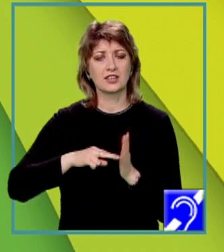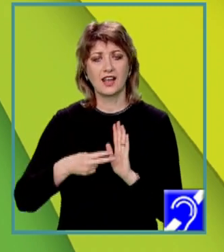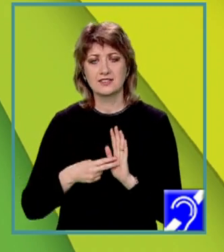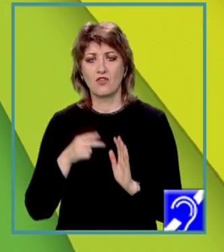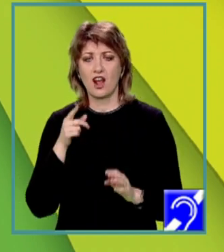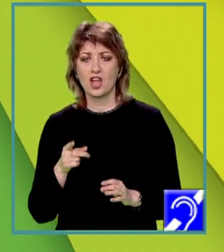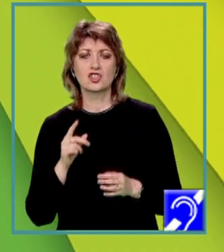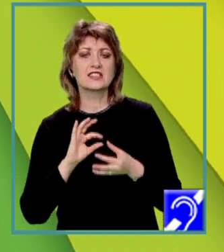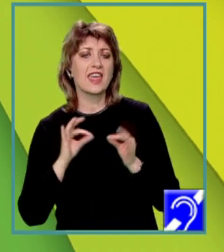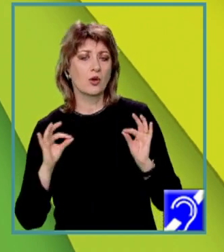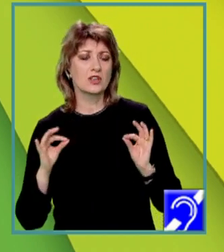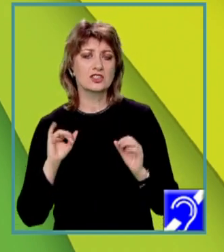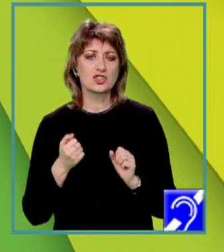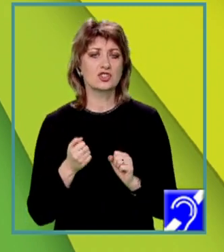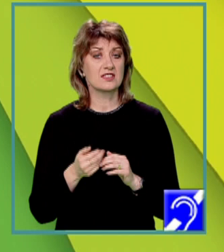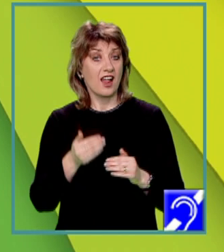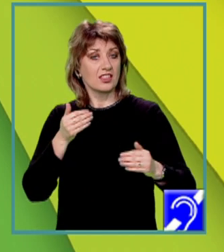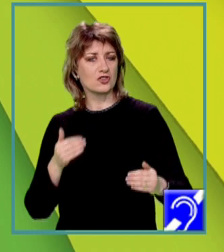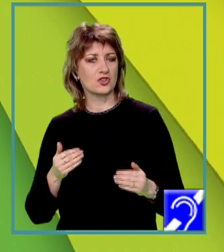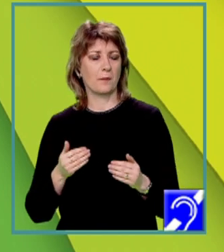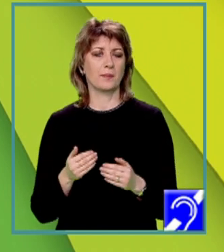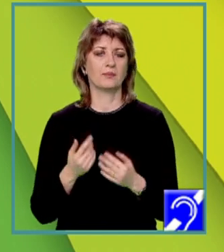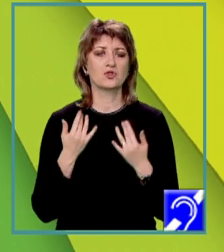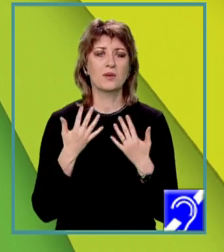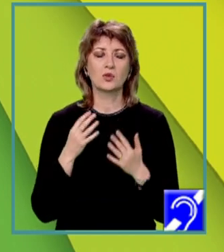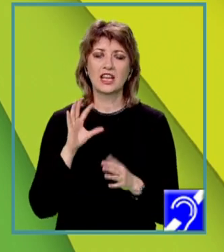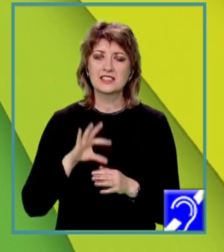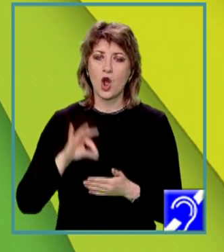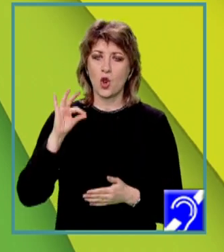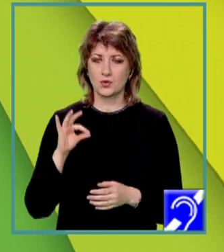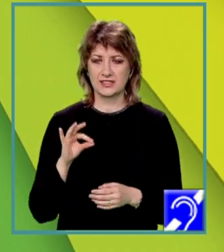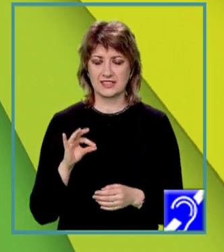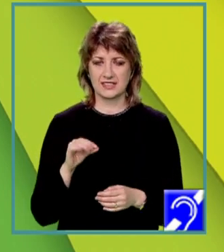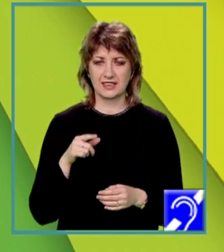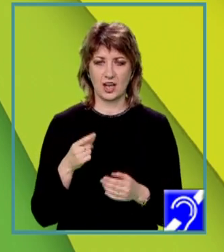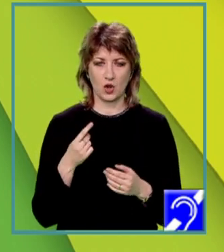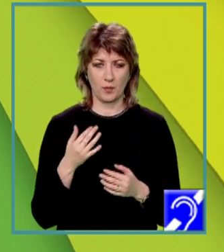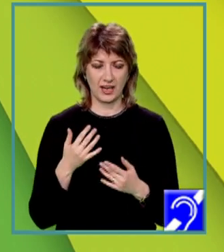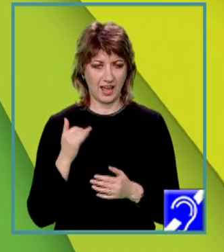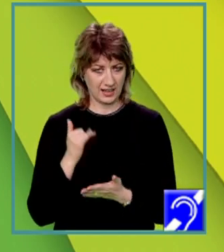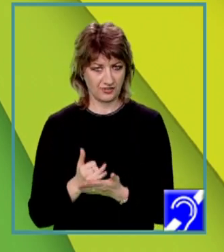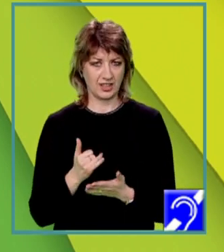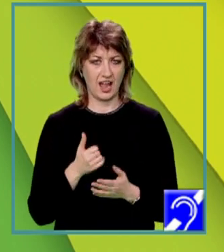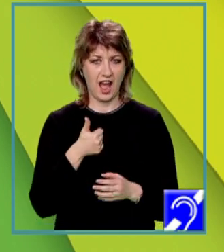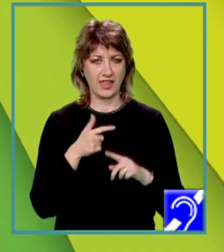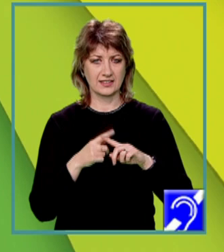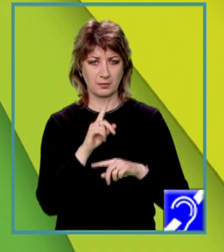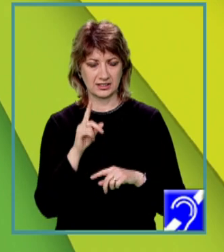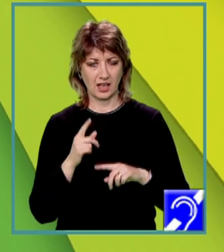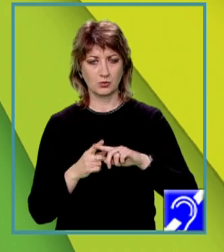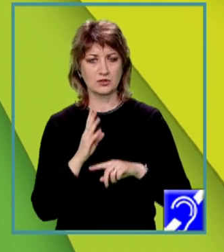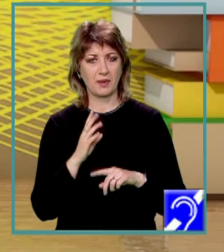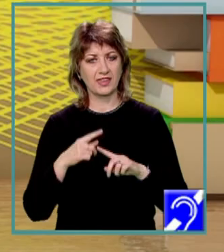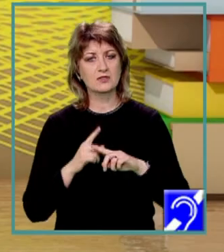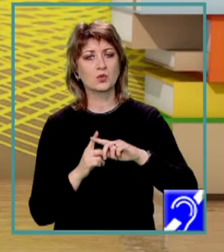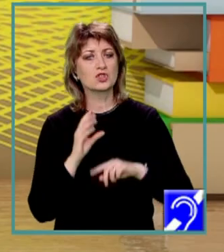și sunt echipa am de ce nu e numarul de solutii reale ale unei ecuații de formă x pătrat plus b x plus c egal cu